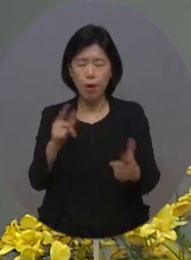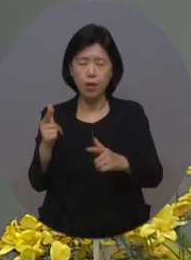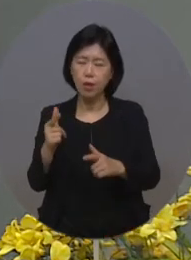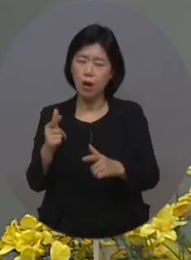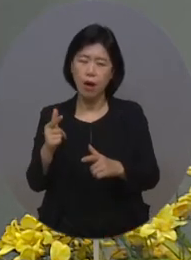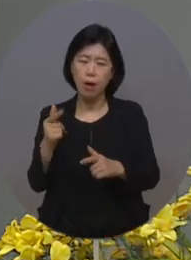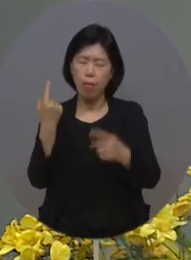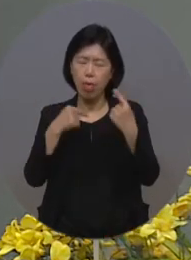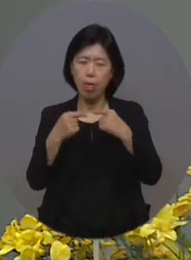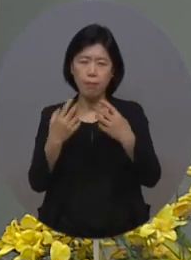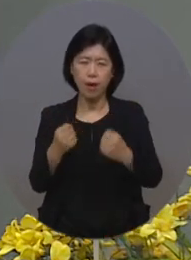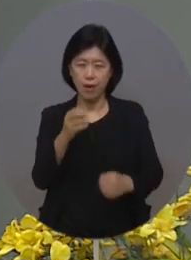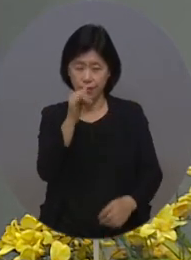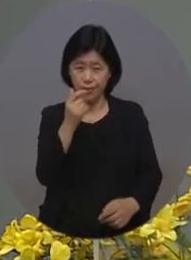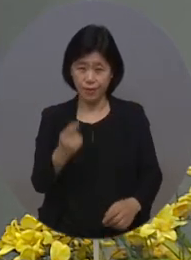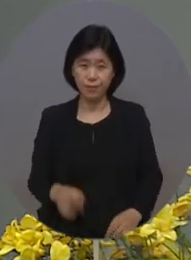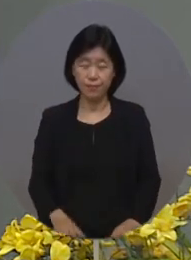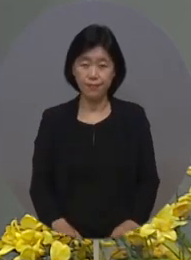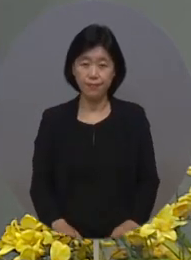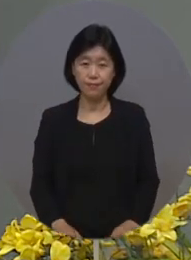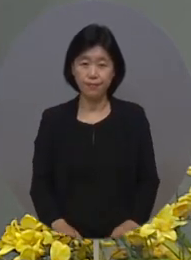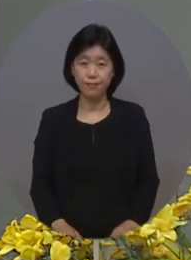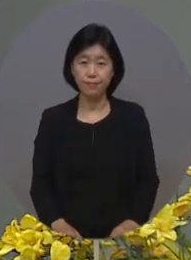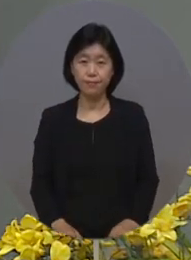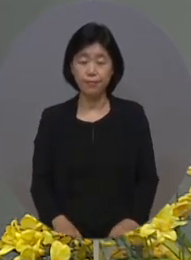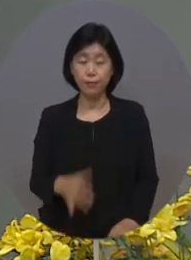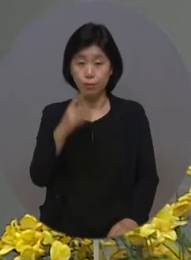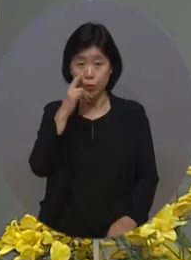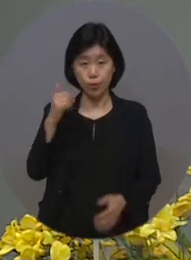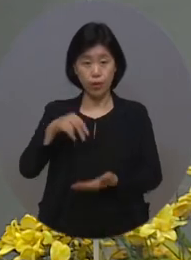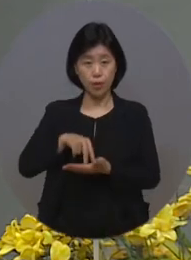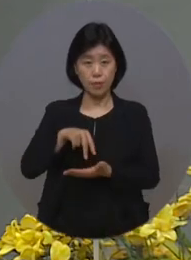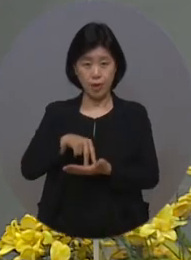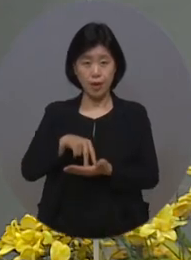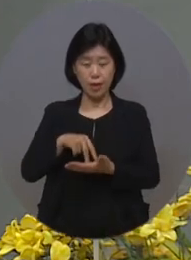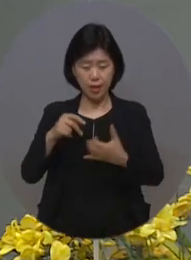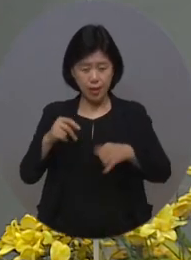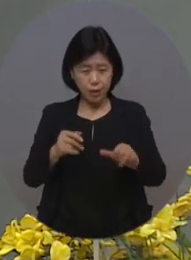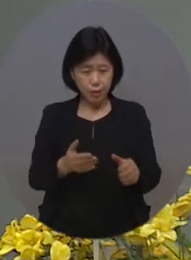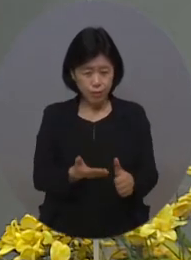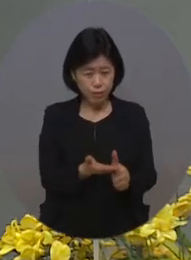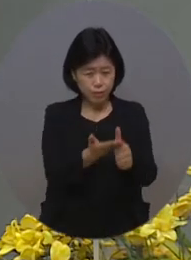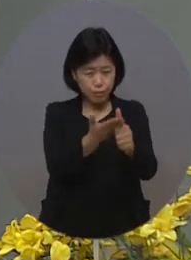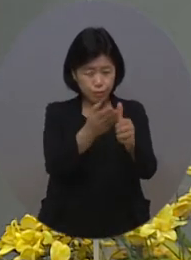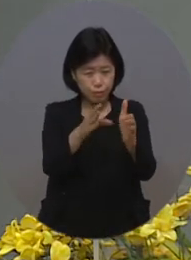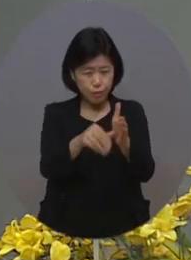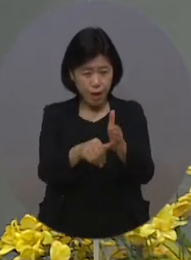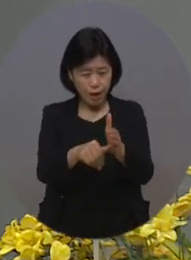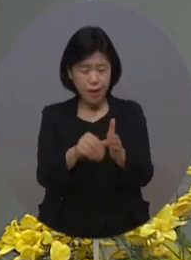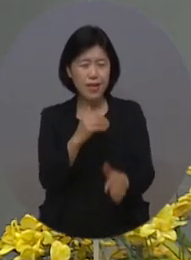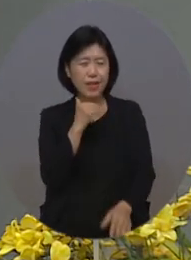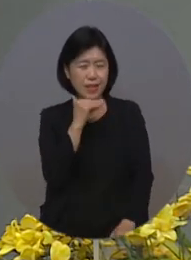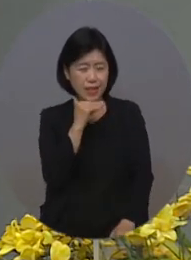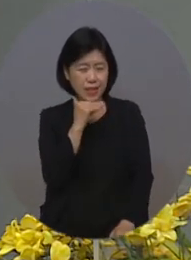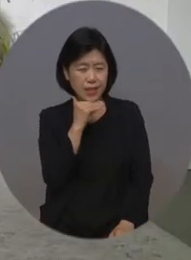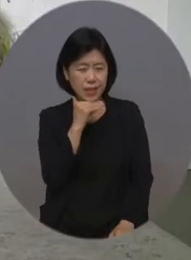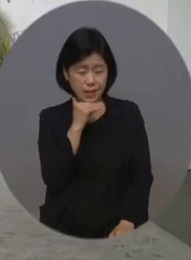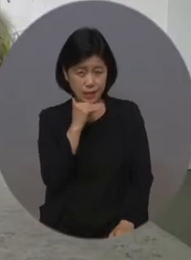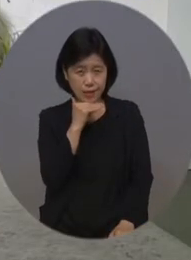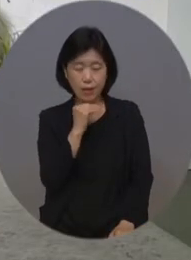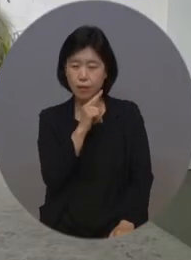실내 해주고 예 그럼 더 기다려 주는 거예요 이것만큼 좋은 거 없다는 생각도 를 가져 보네요 내가